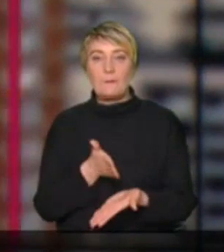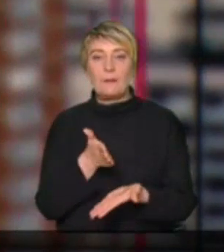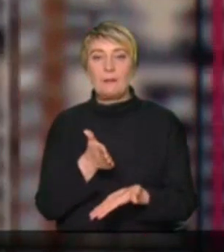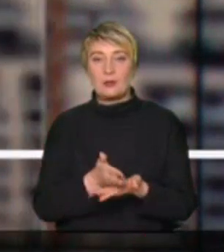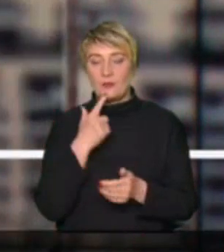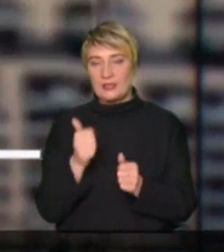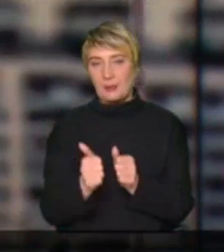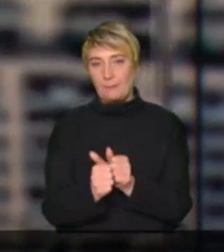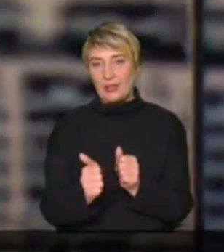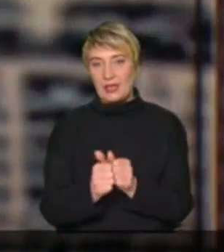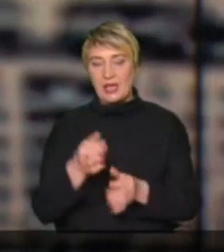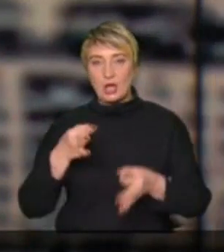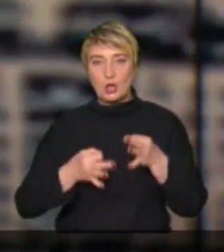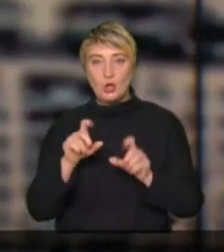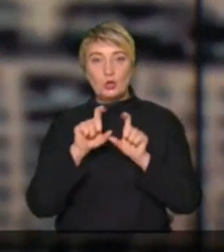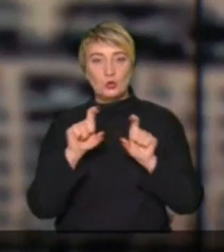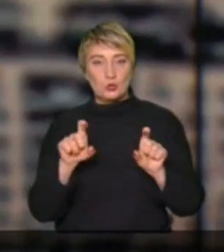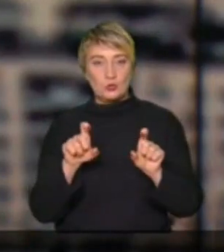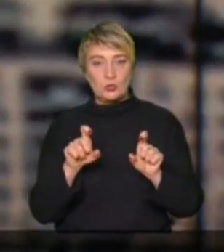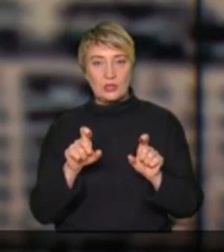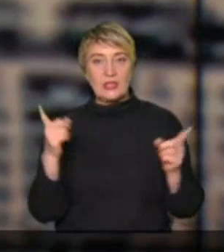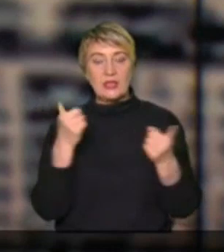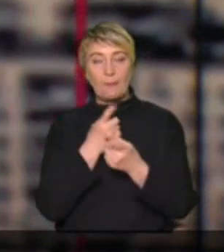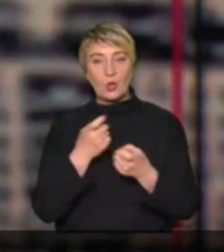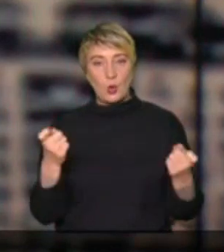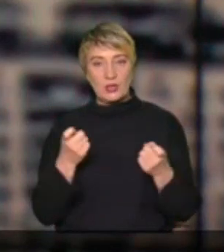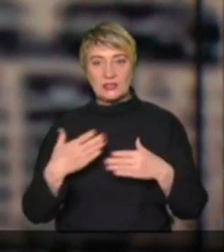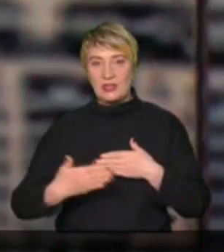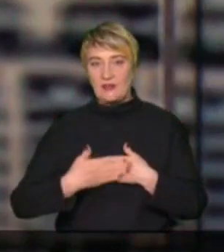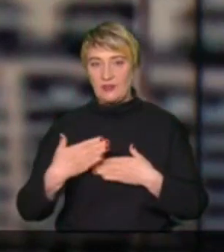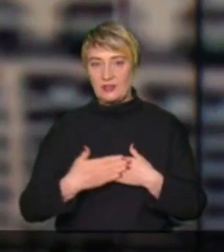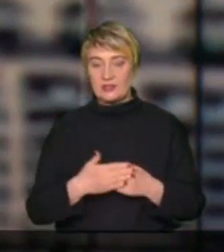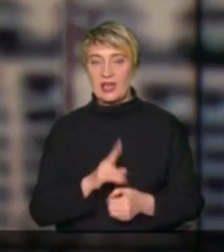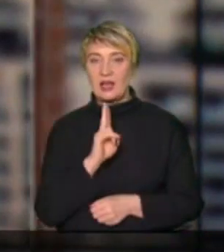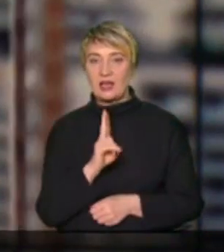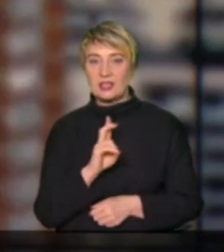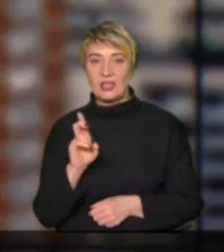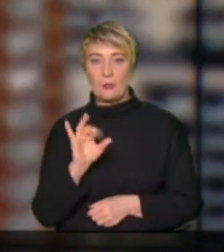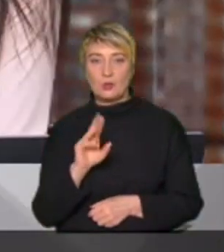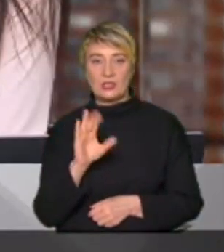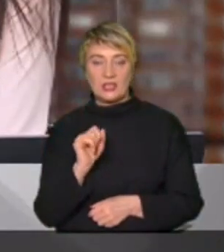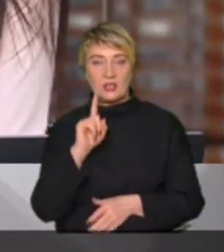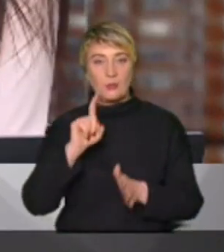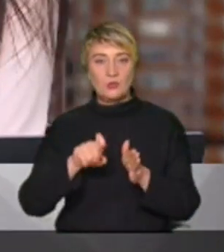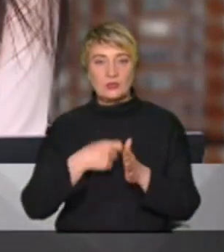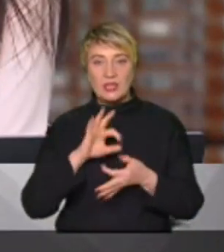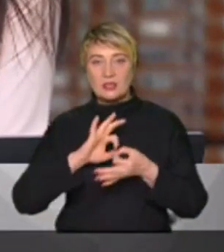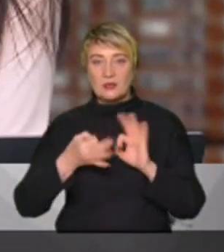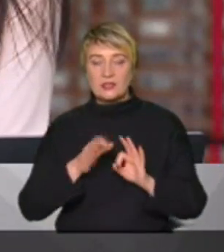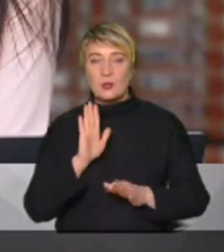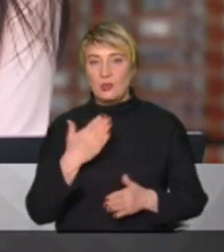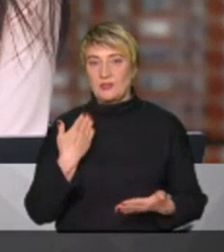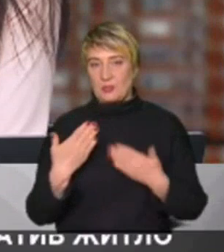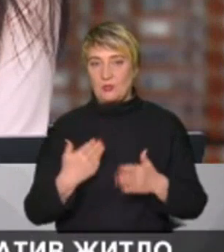біля суду, де, власне, проголосили нині вирок. Катерина Бруснікіна знає подробиці, тож з нею будемо спілкуватися. Катю,